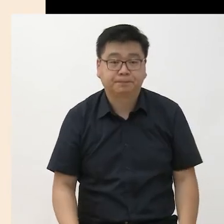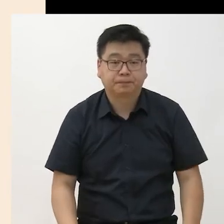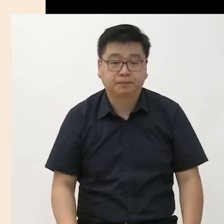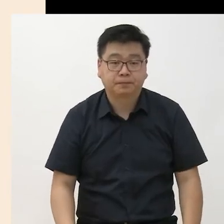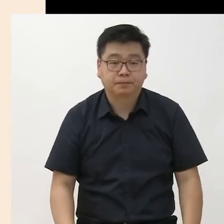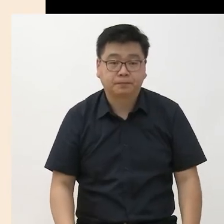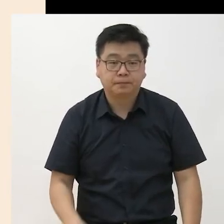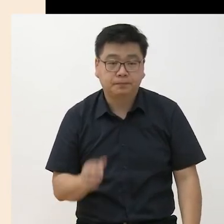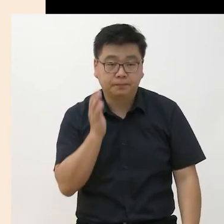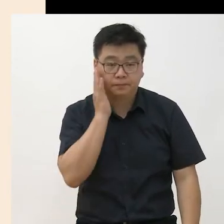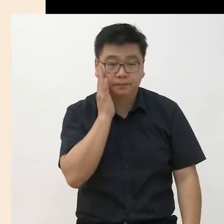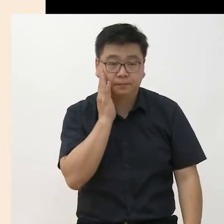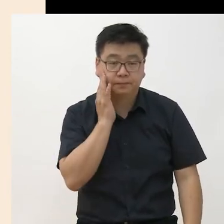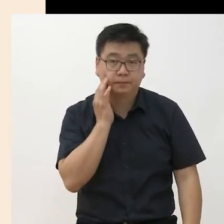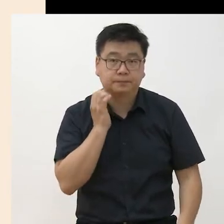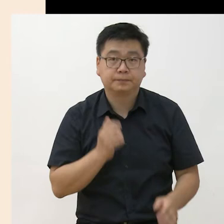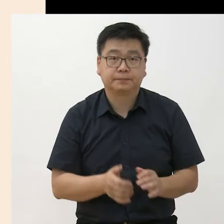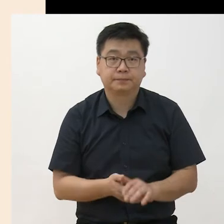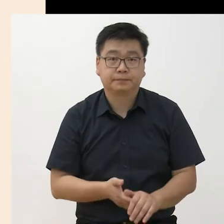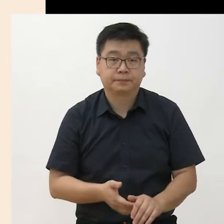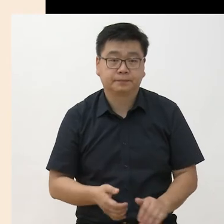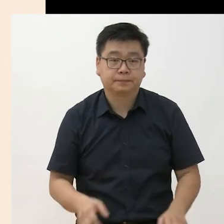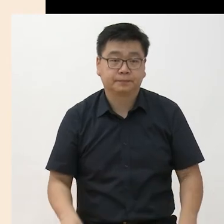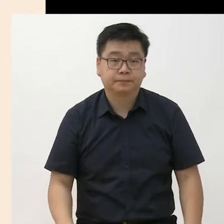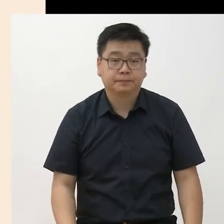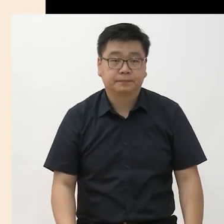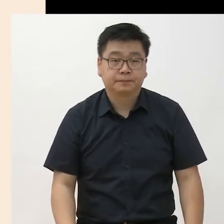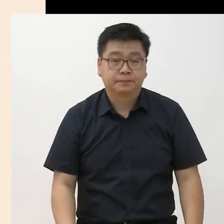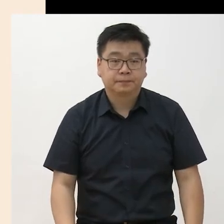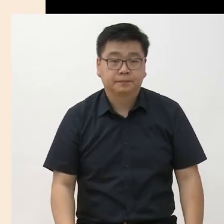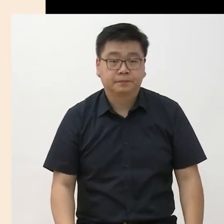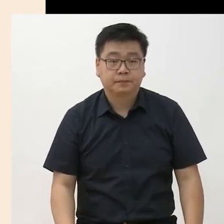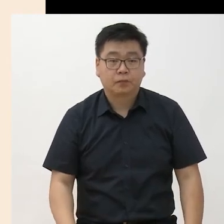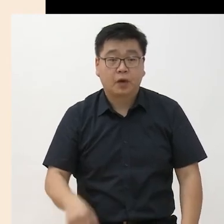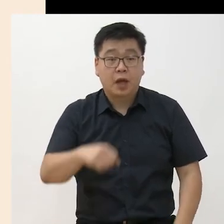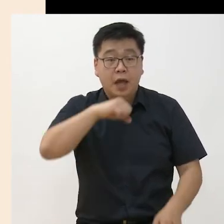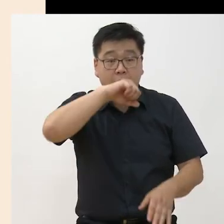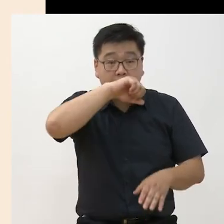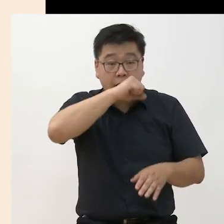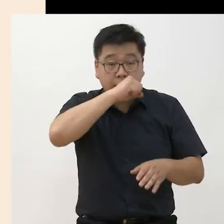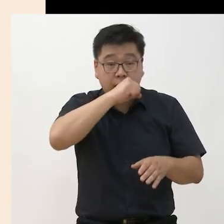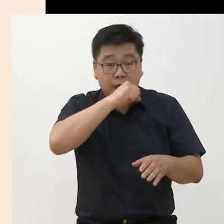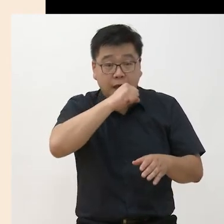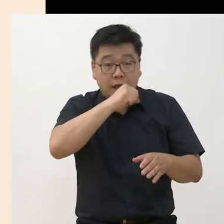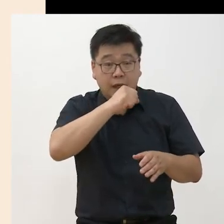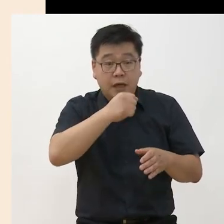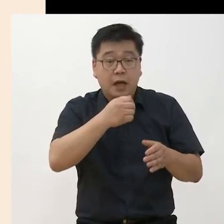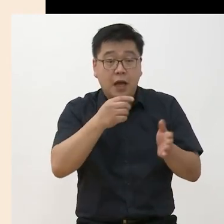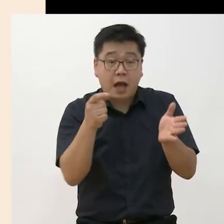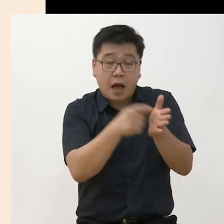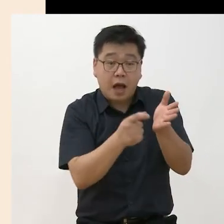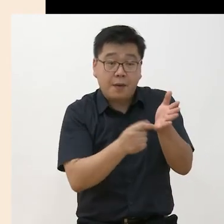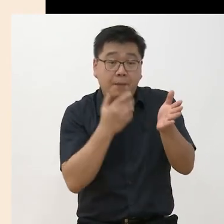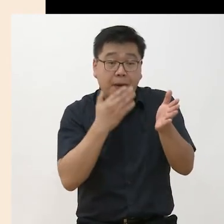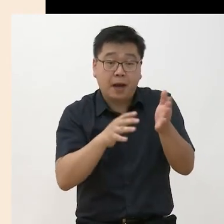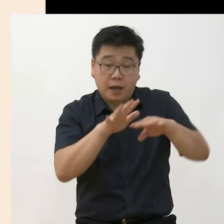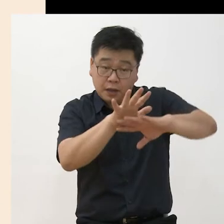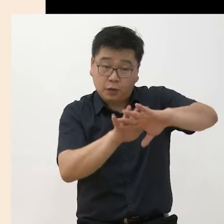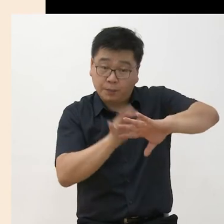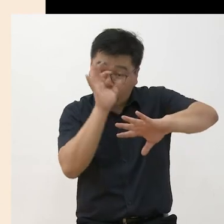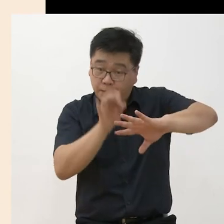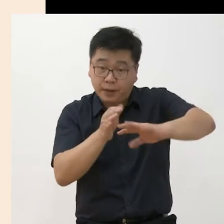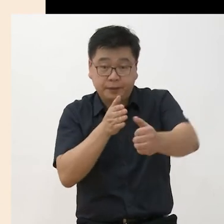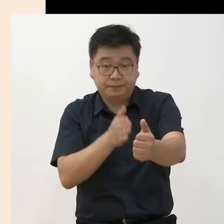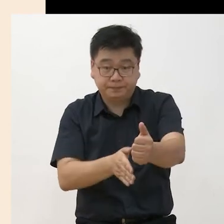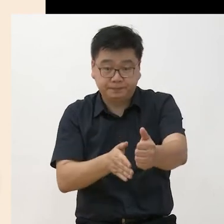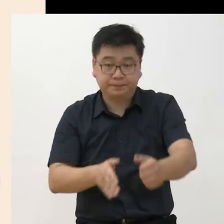것들을 고려해 가지고 지원 규모를 책정하도록 하겠습니다. 예, 예산 편성 가능 항목은 거기 나와 있는 내용을 좀 참조해 주시면